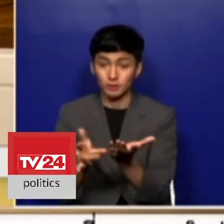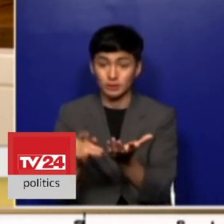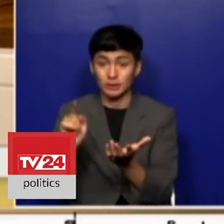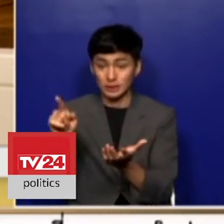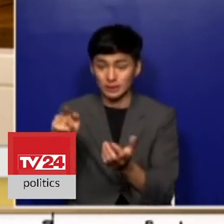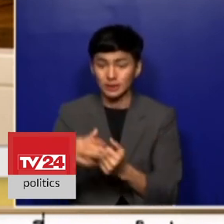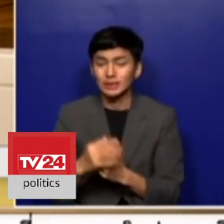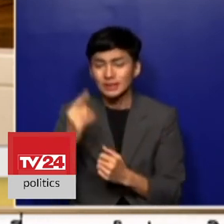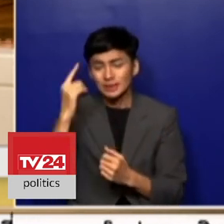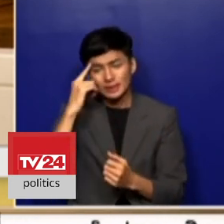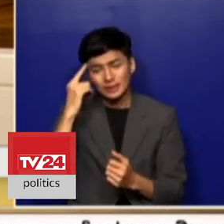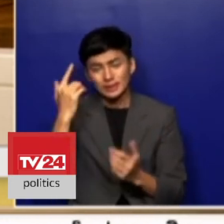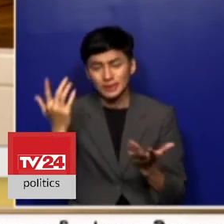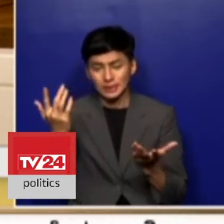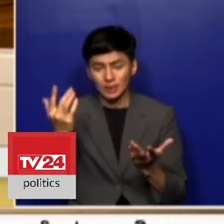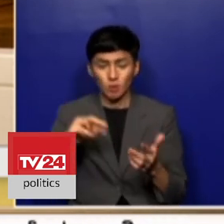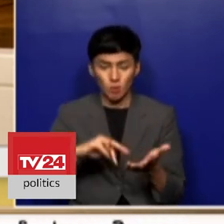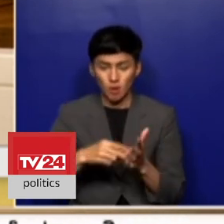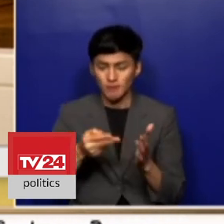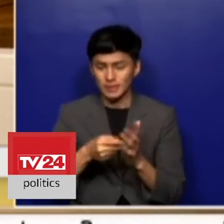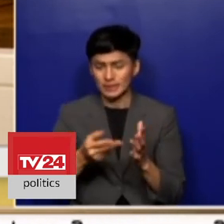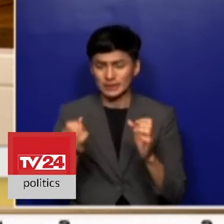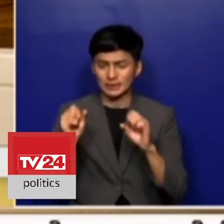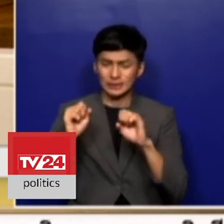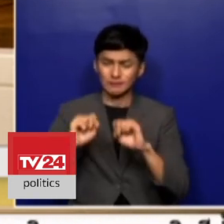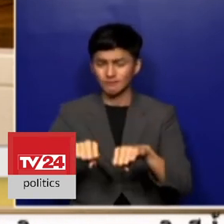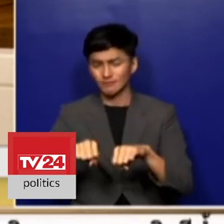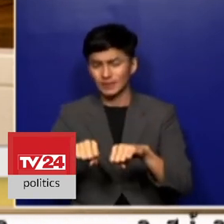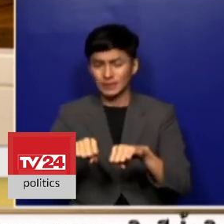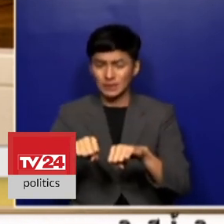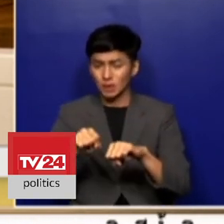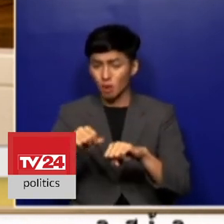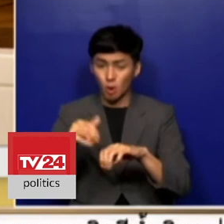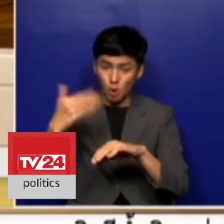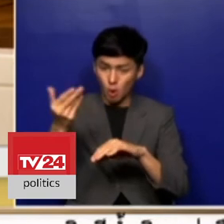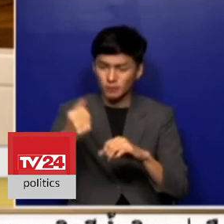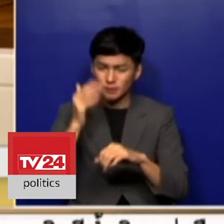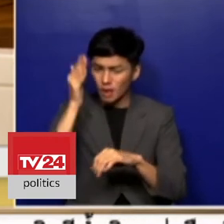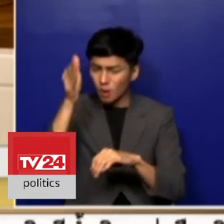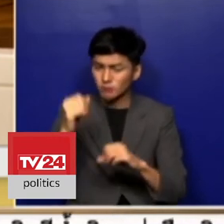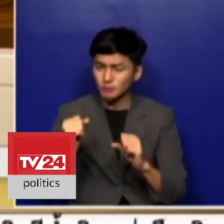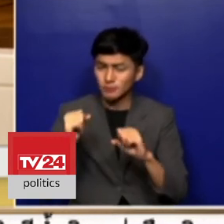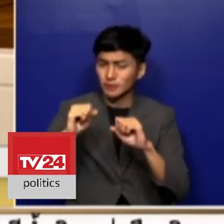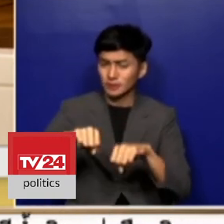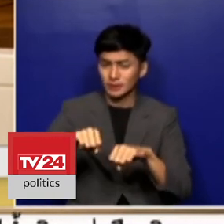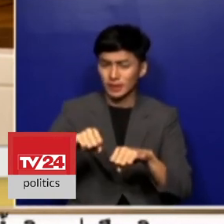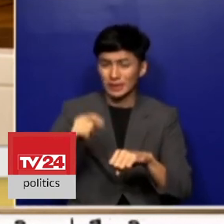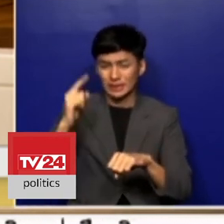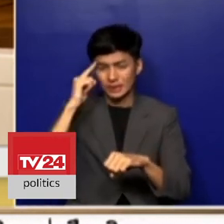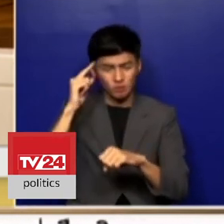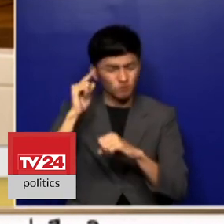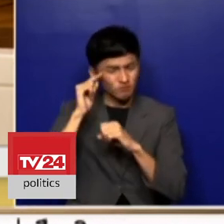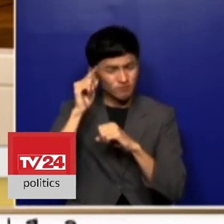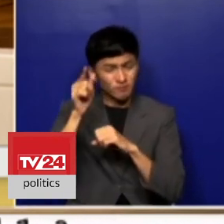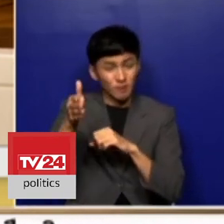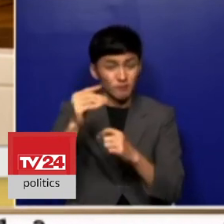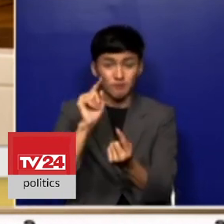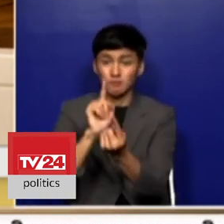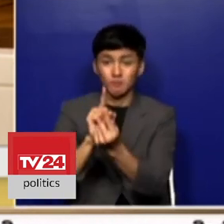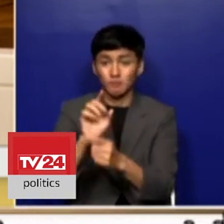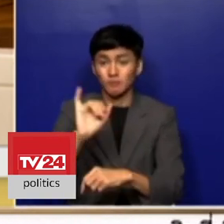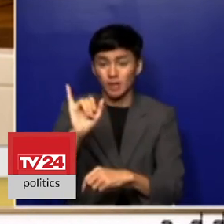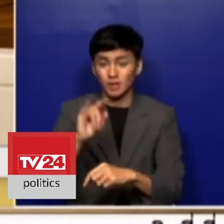อาจเป็นการตัดสินใจล่วงหน้าค่ะสำหรับอนาคตที่เรายังมองไม่เห็นซึ่งเหตุ